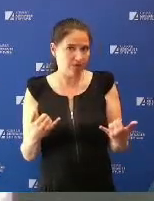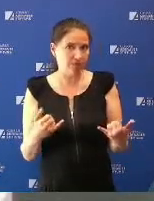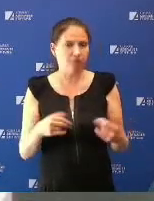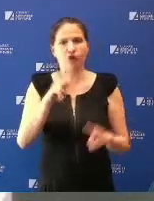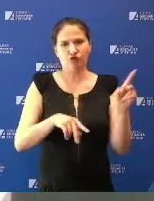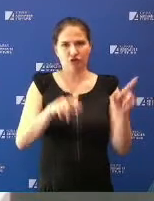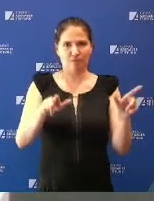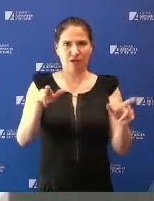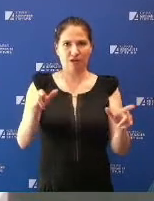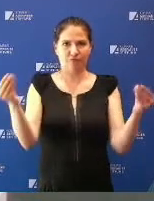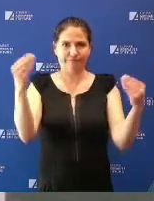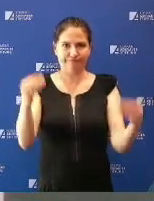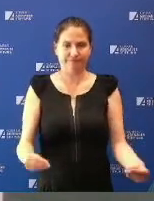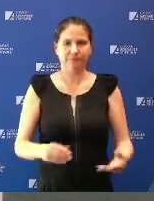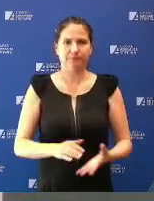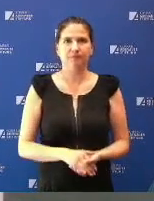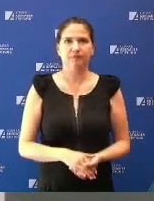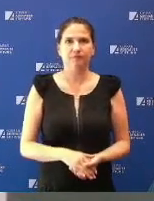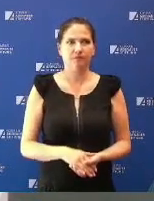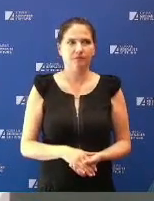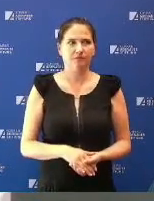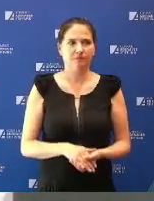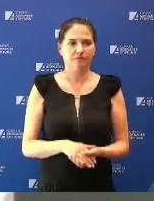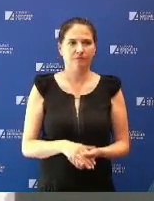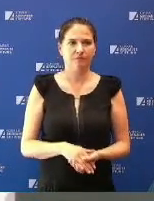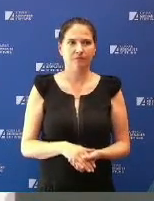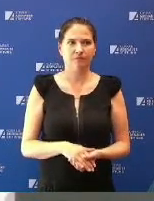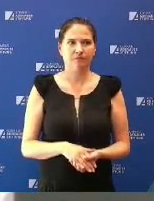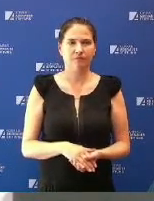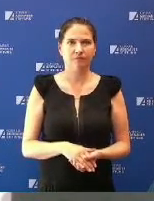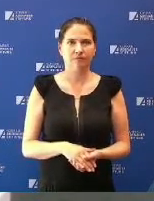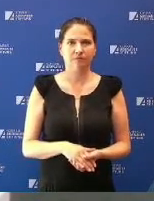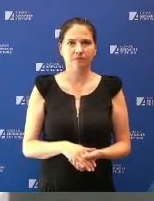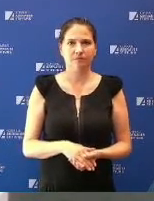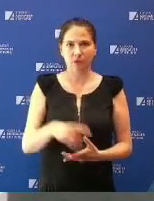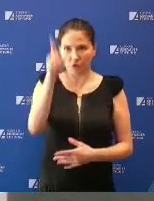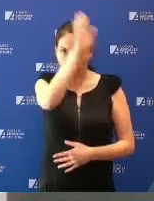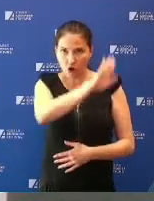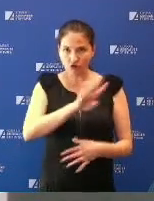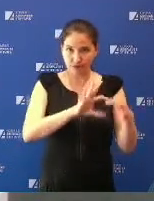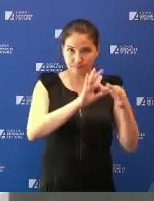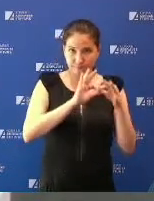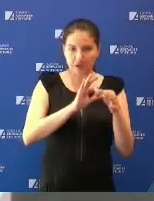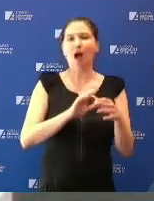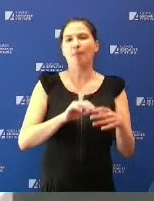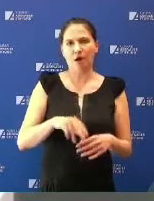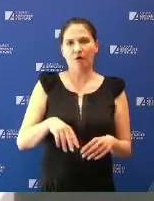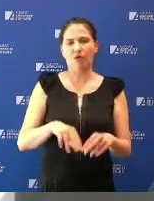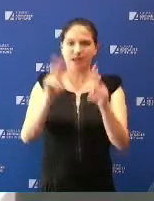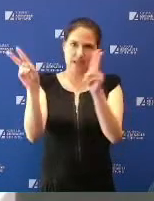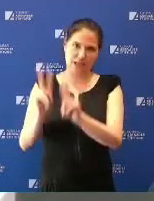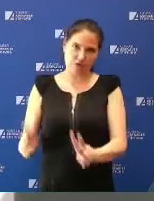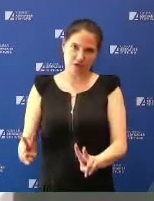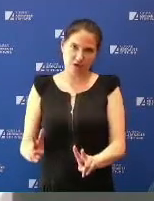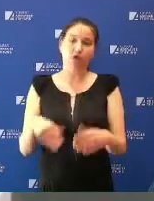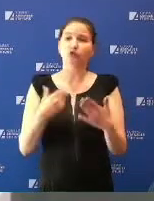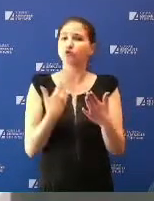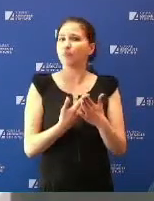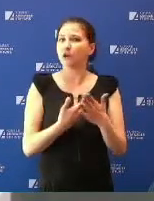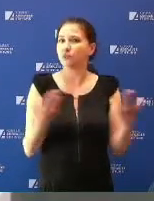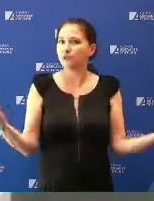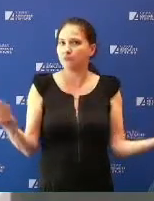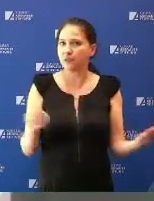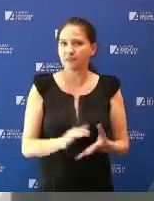Aufstellung. Das heißt national und international. Beispiel, es